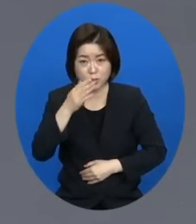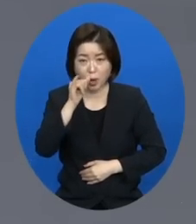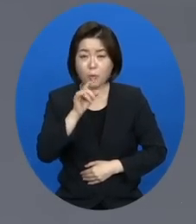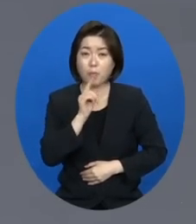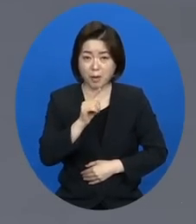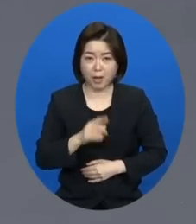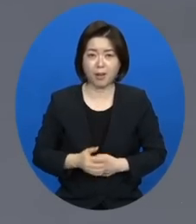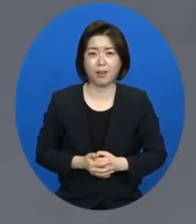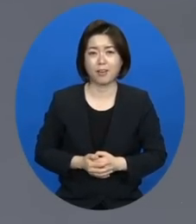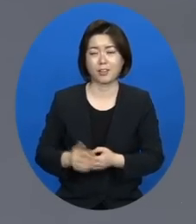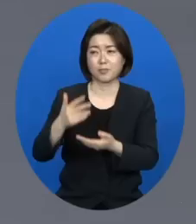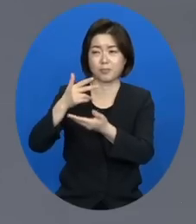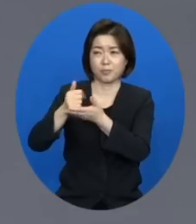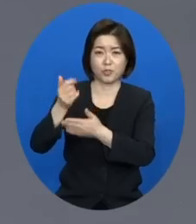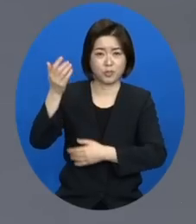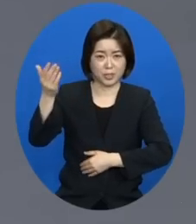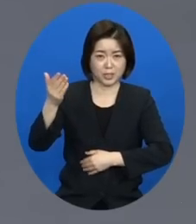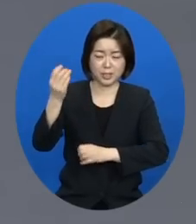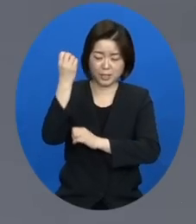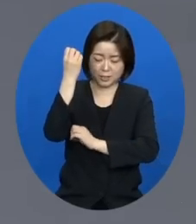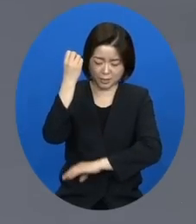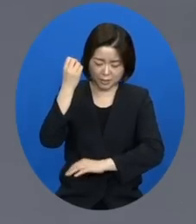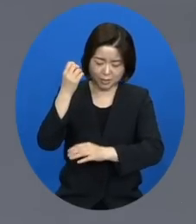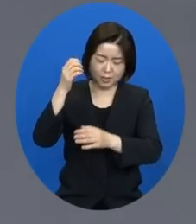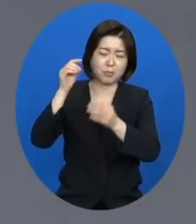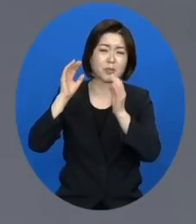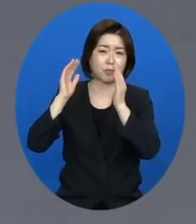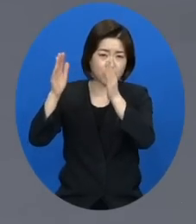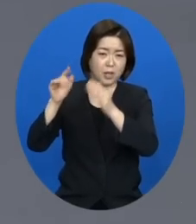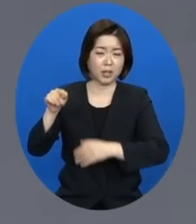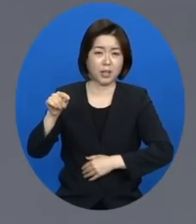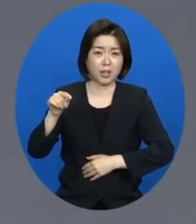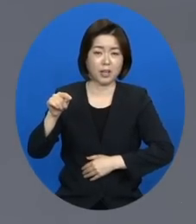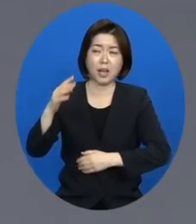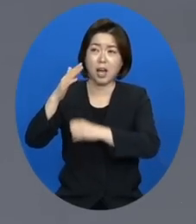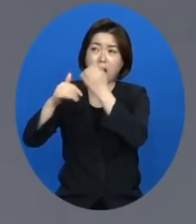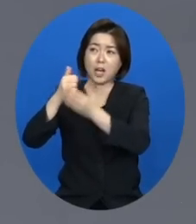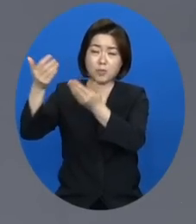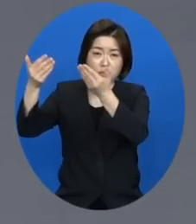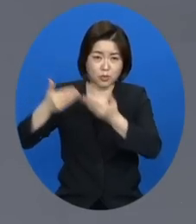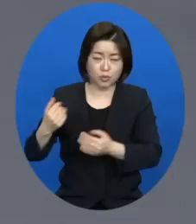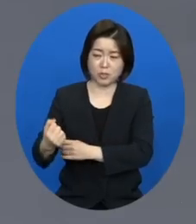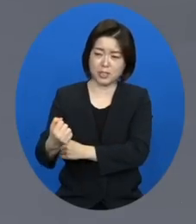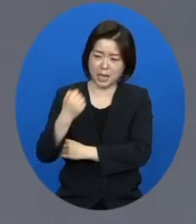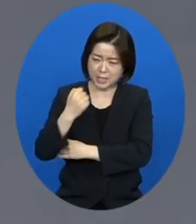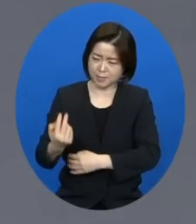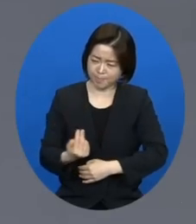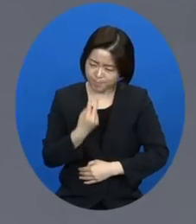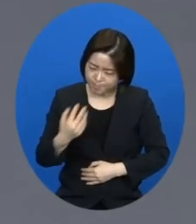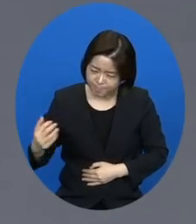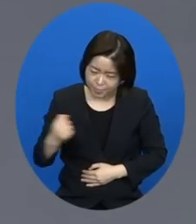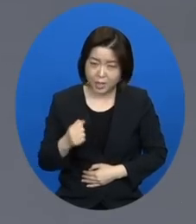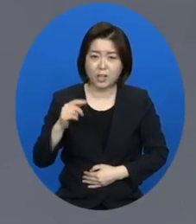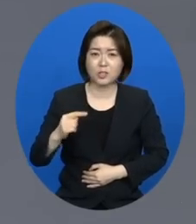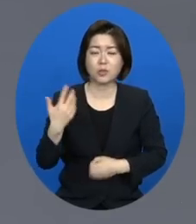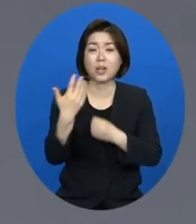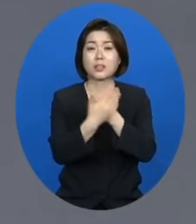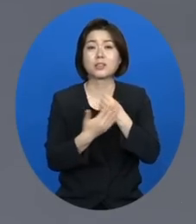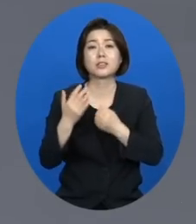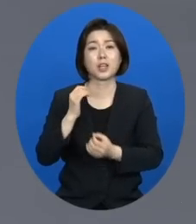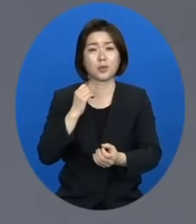바로 주님께 깊이 뿌리를 내려서 그분이 주시는 힘과 생명력으로 그 은혜로